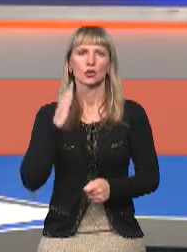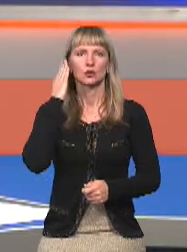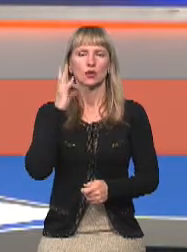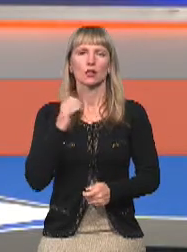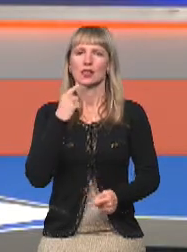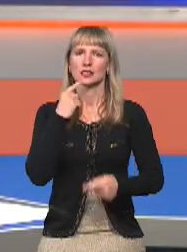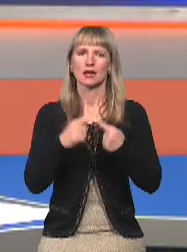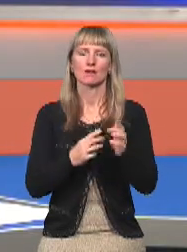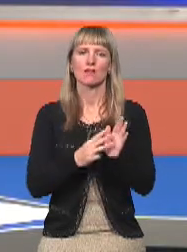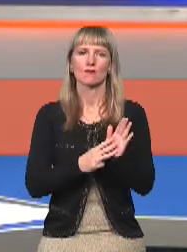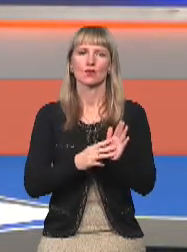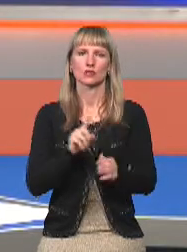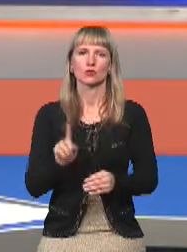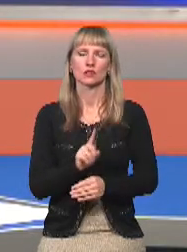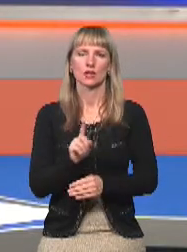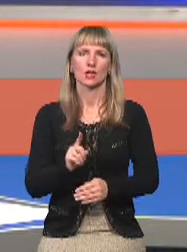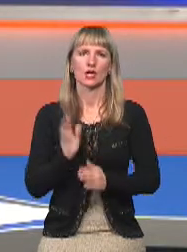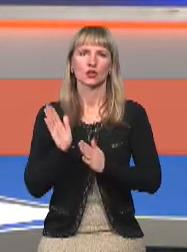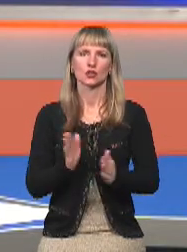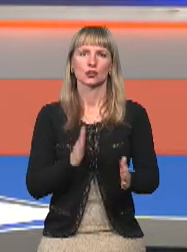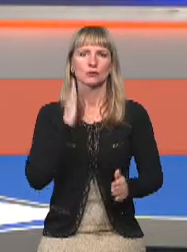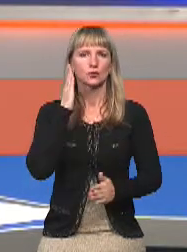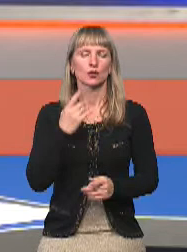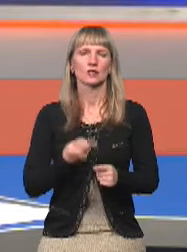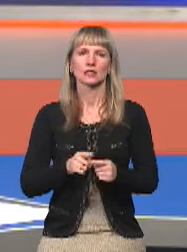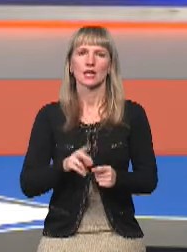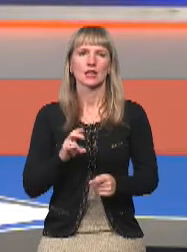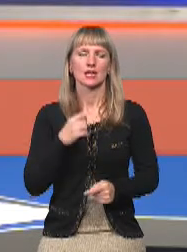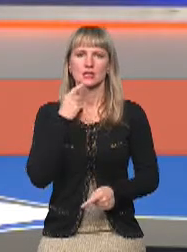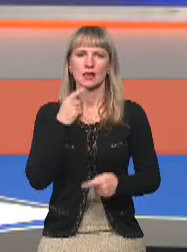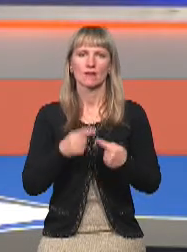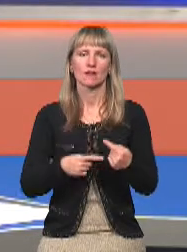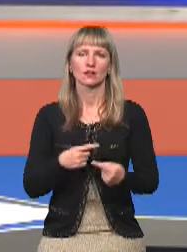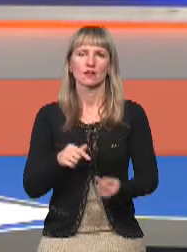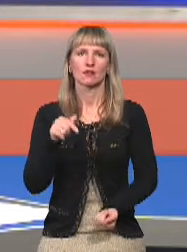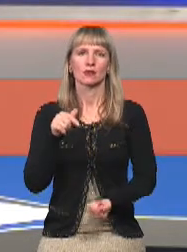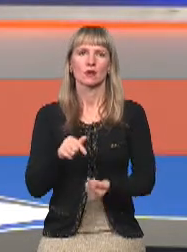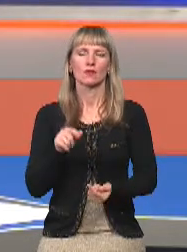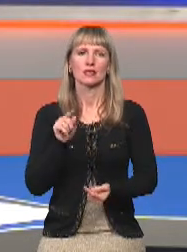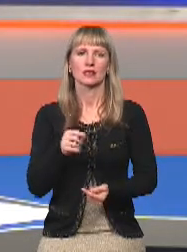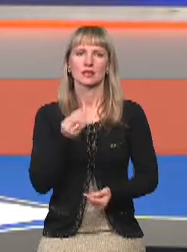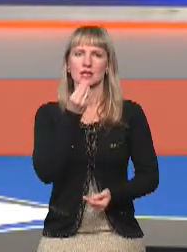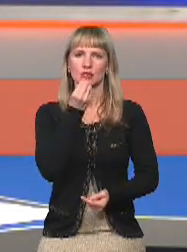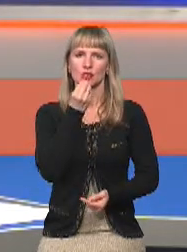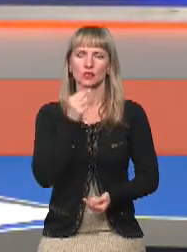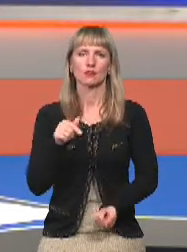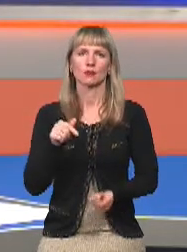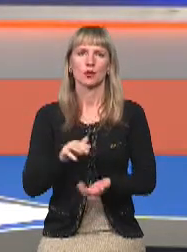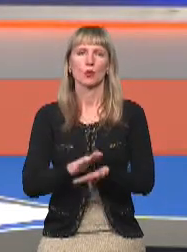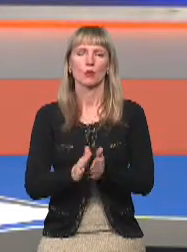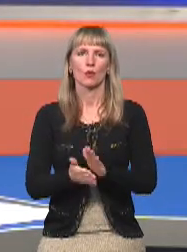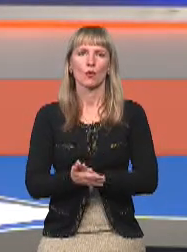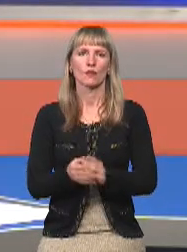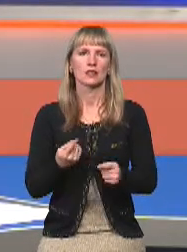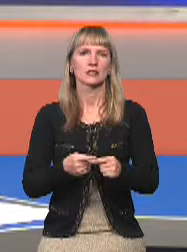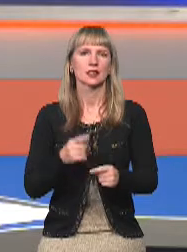завжди восьмигодинний режим сну, це не завжди відповідність їжі, да, відповідним умовам, це